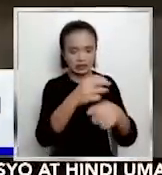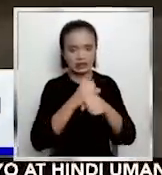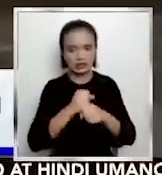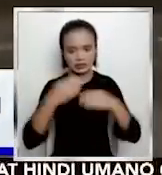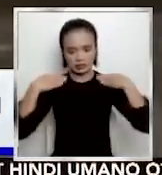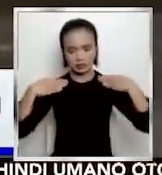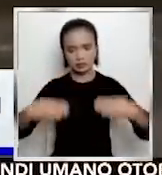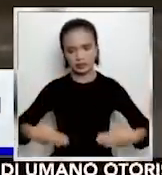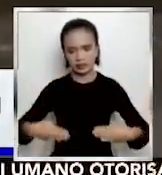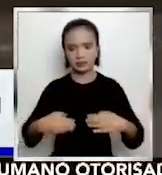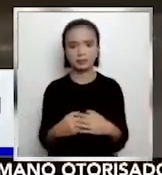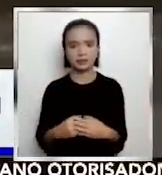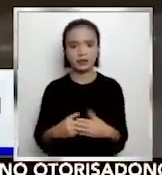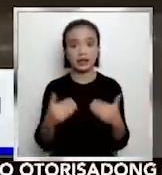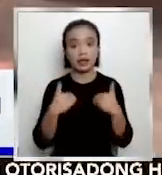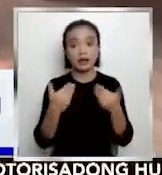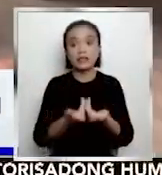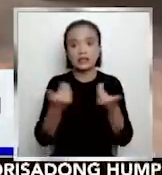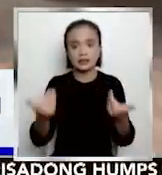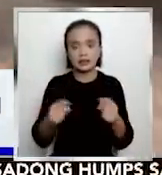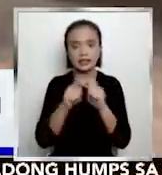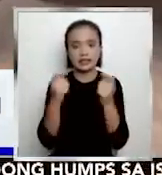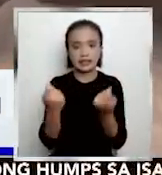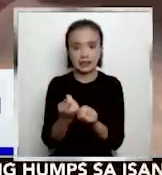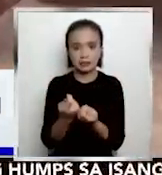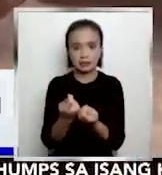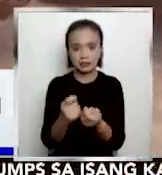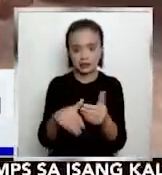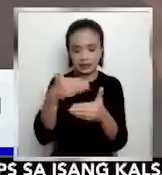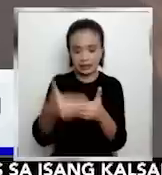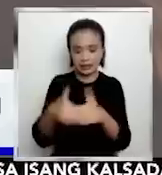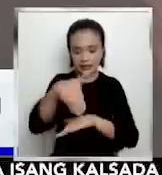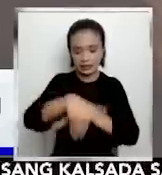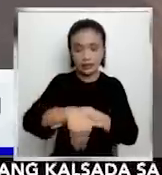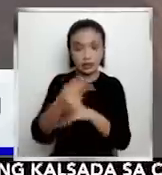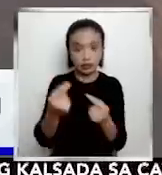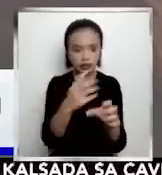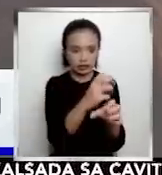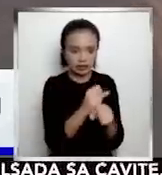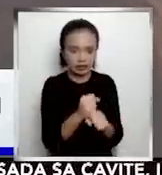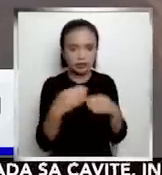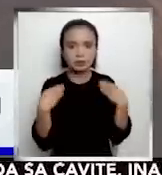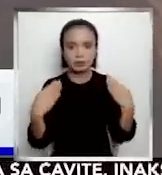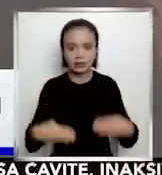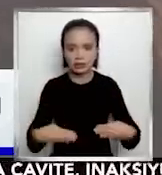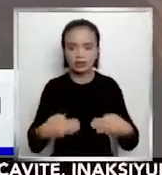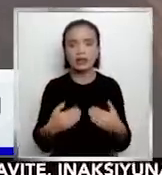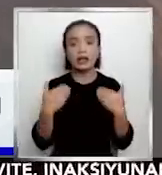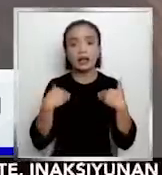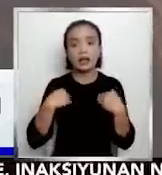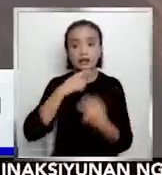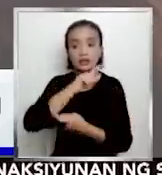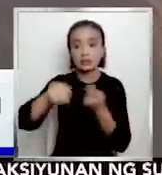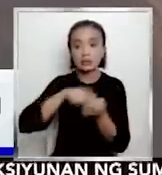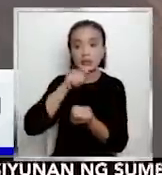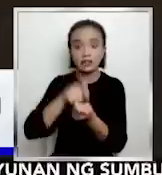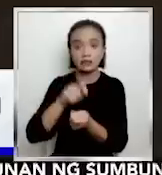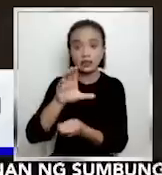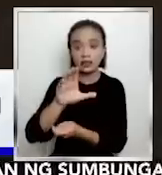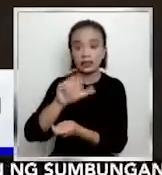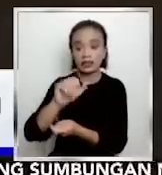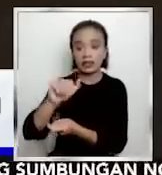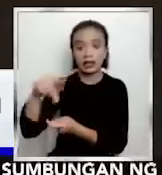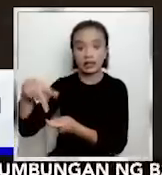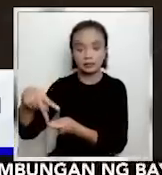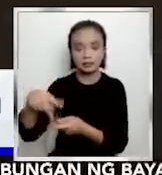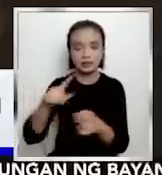May hiwalay na team na sumunod na kagabi pa para mag-retrieve sa mga biktima. May mga partikular na utos din ang KAAP sa mga responder para